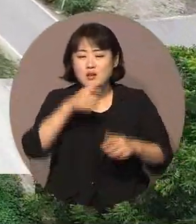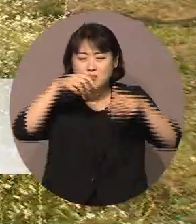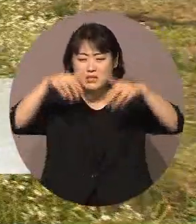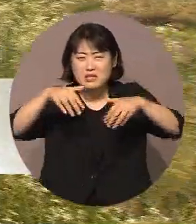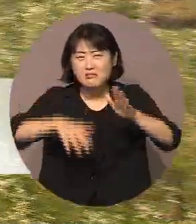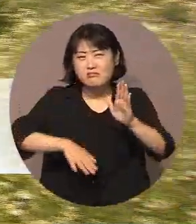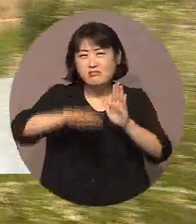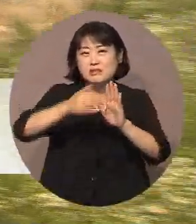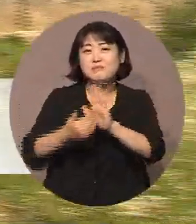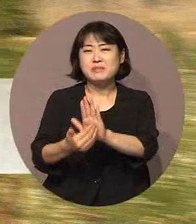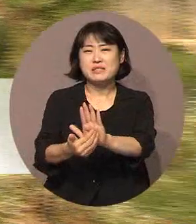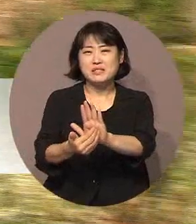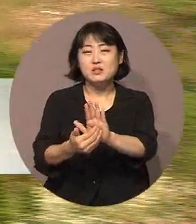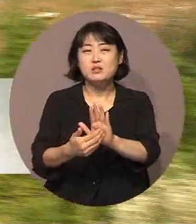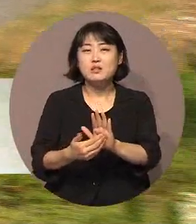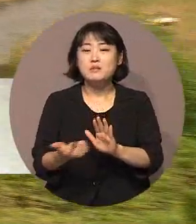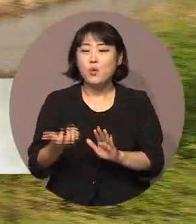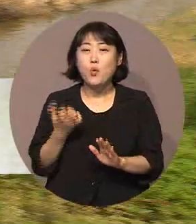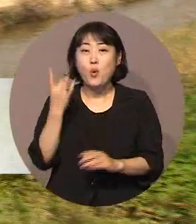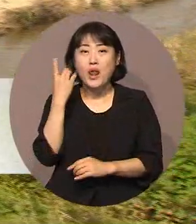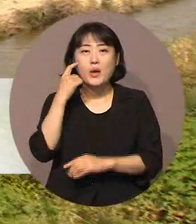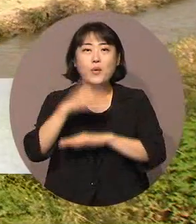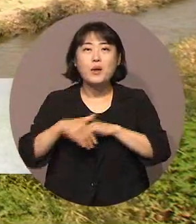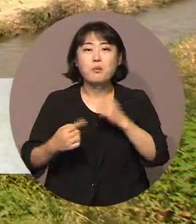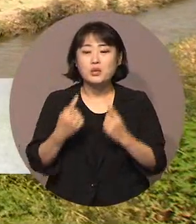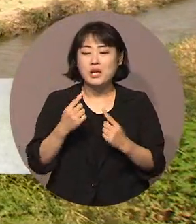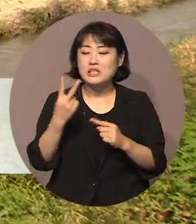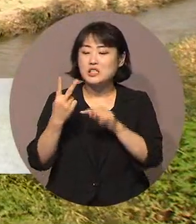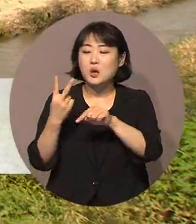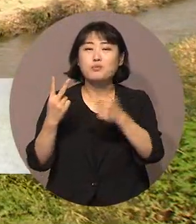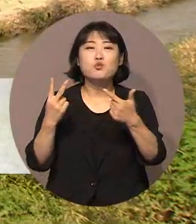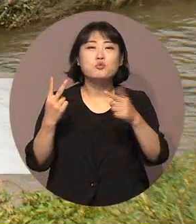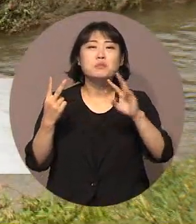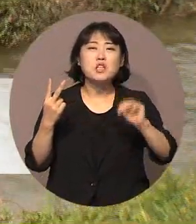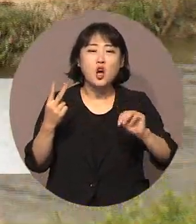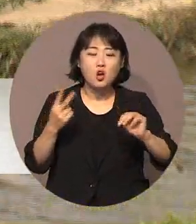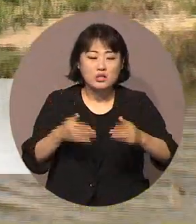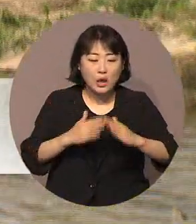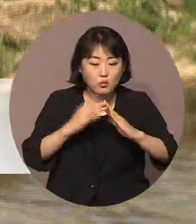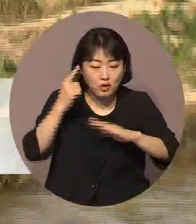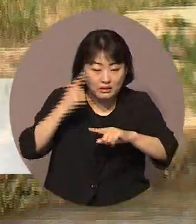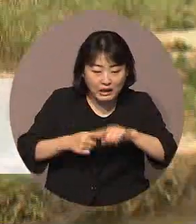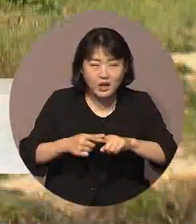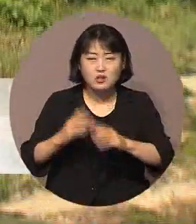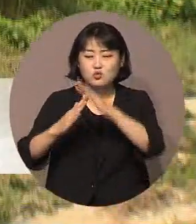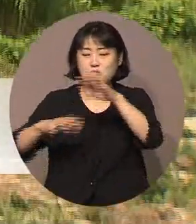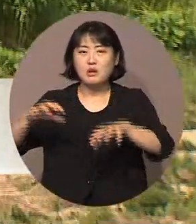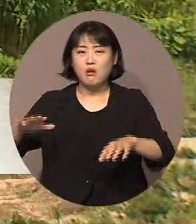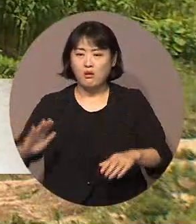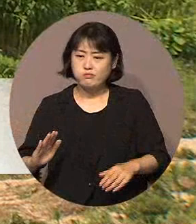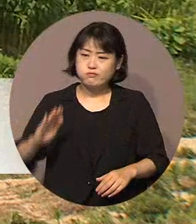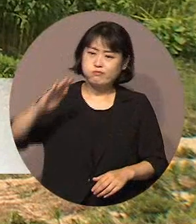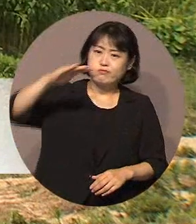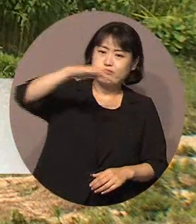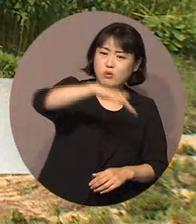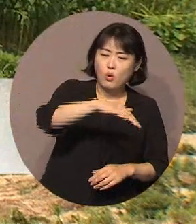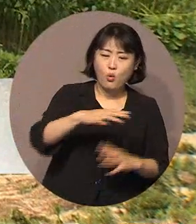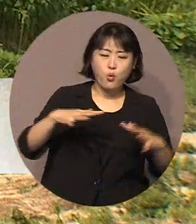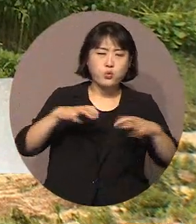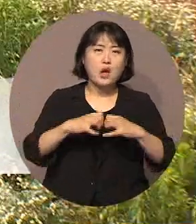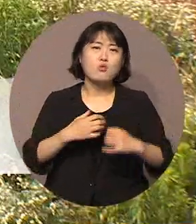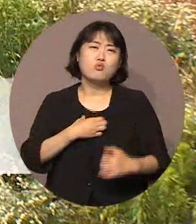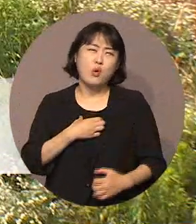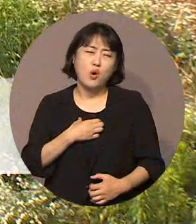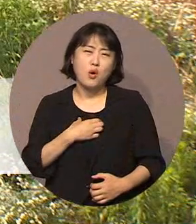등에 대비해 대곡교를 기존 교량보다 2.6m 높여 설치하려다 주민들이 급경사에 따른 교통사고